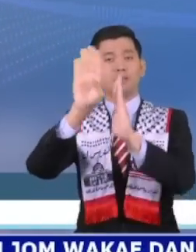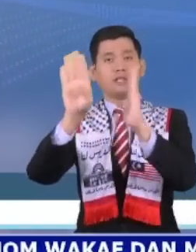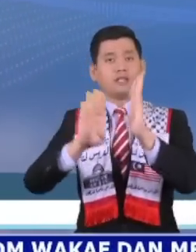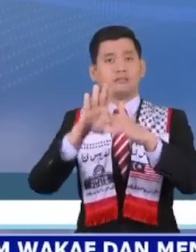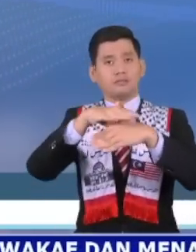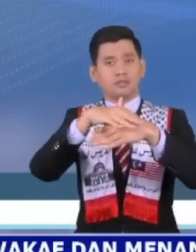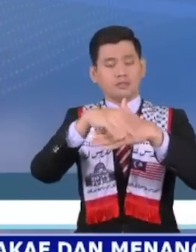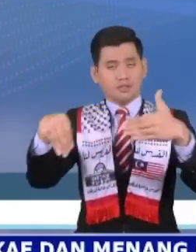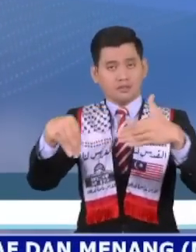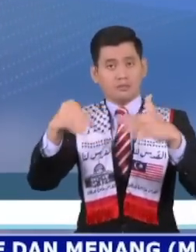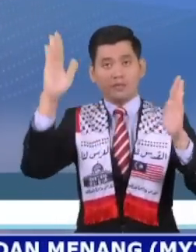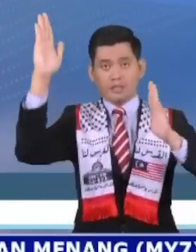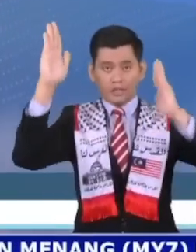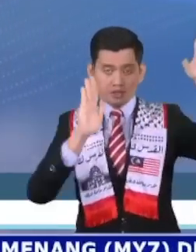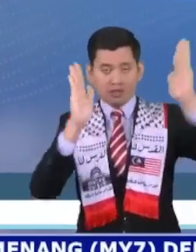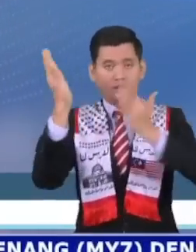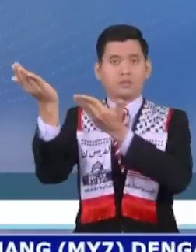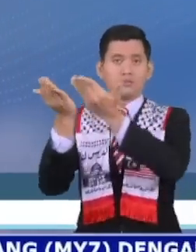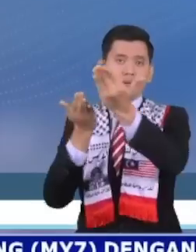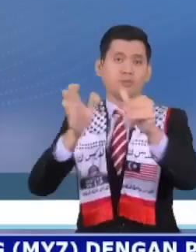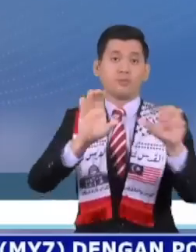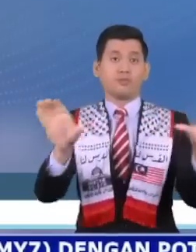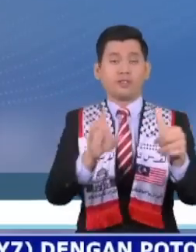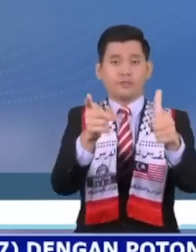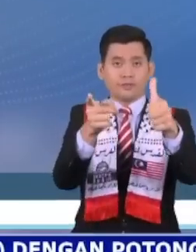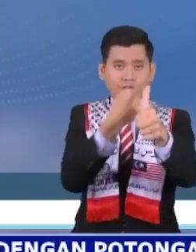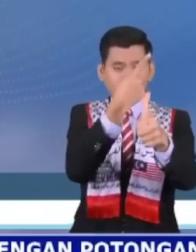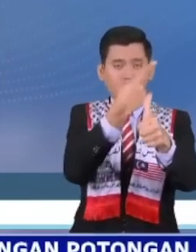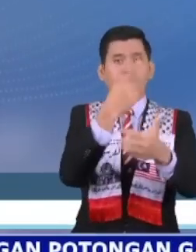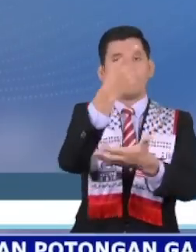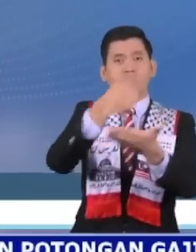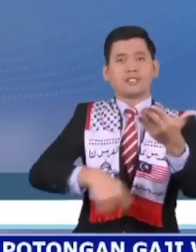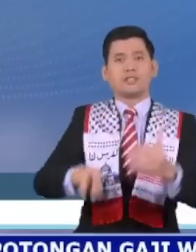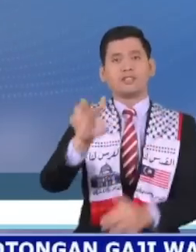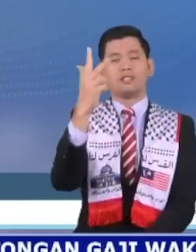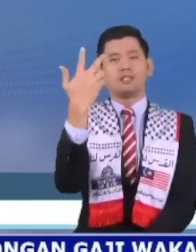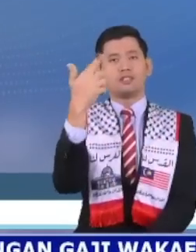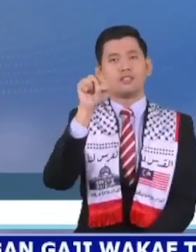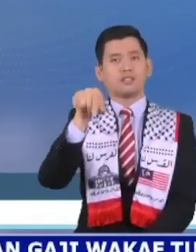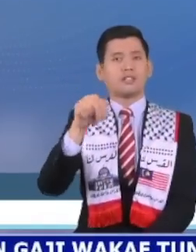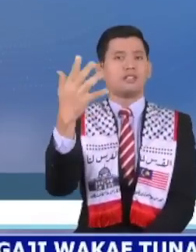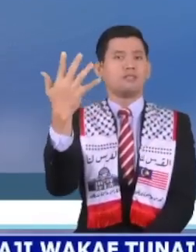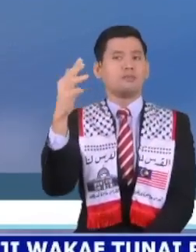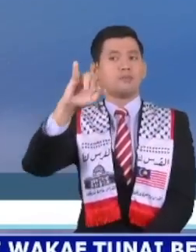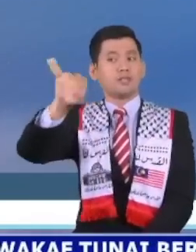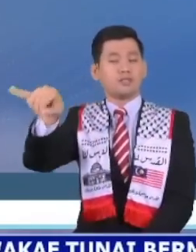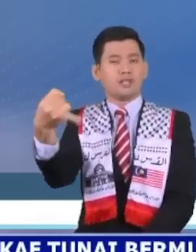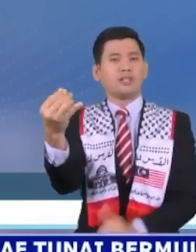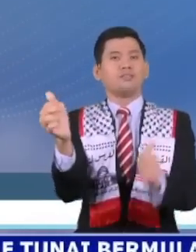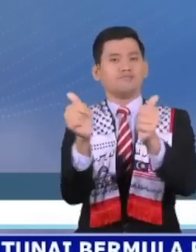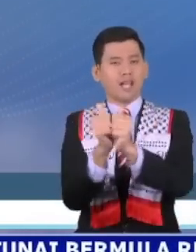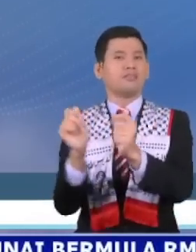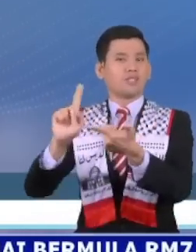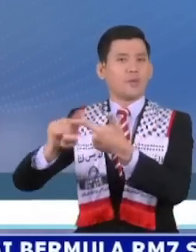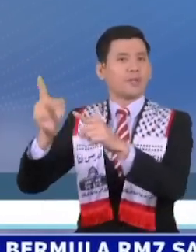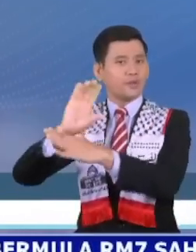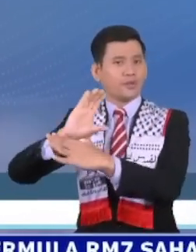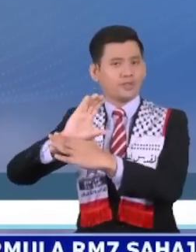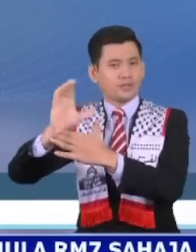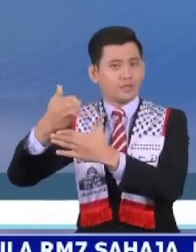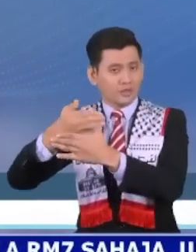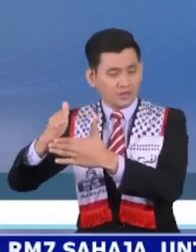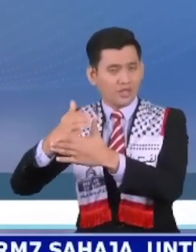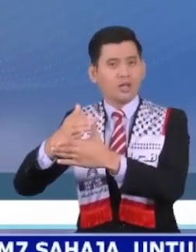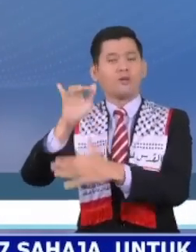tahun. Ia termasuk kemudahan pembuatan pertamanya yang bernilai RM315 juta dengan rakan kongsi YBS International